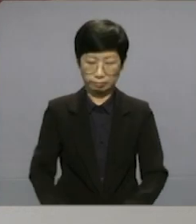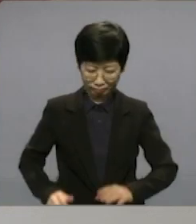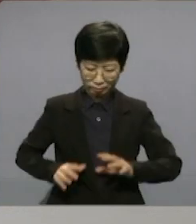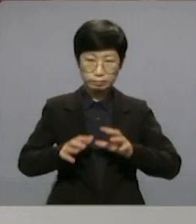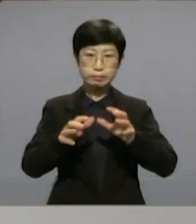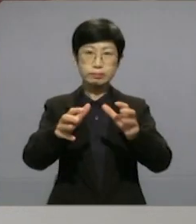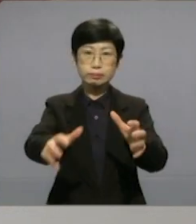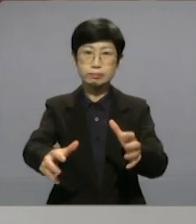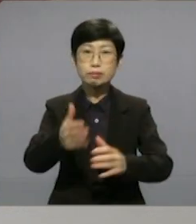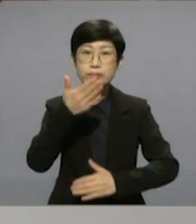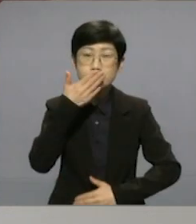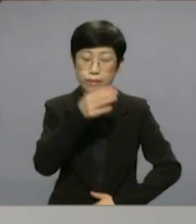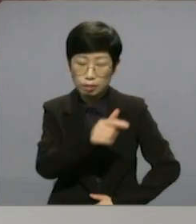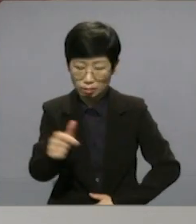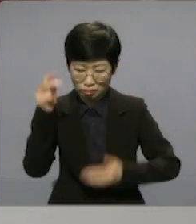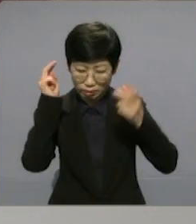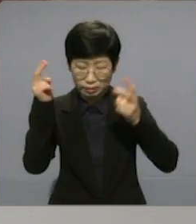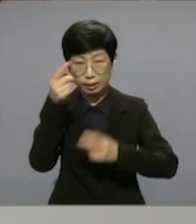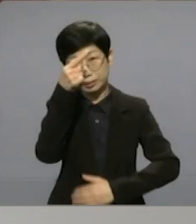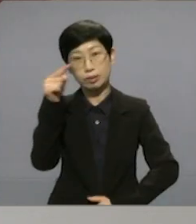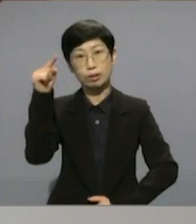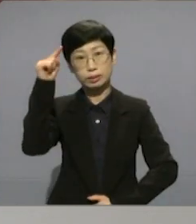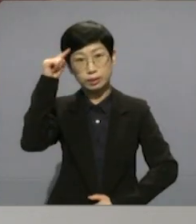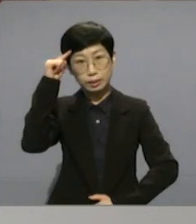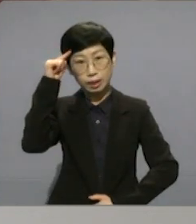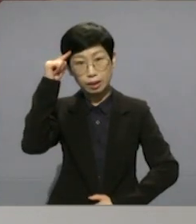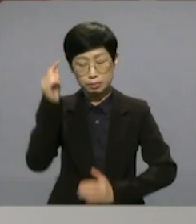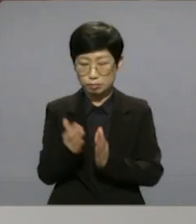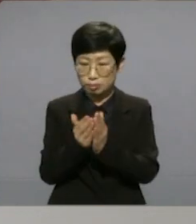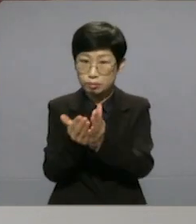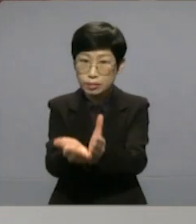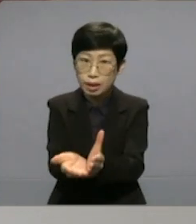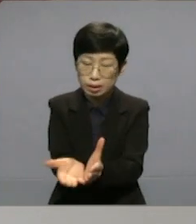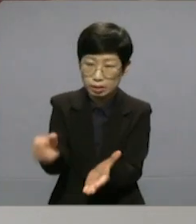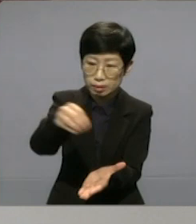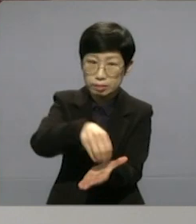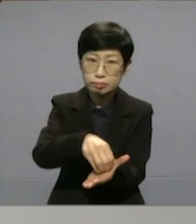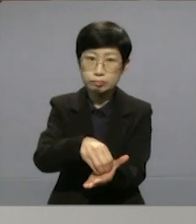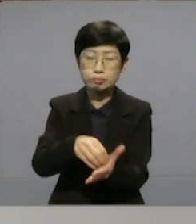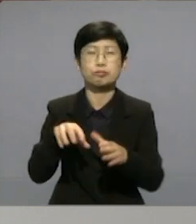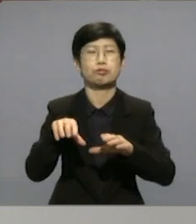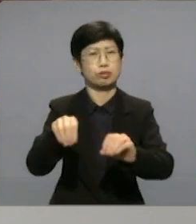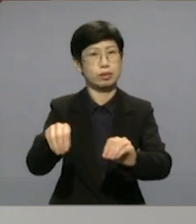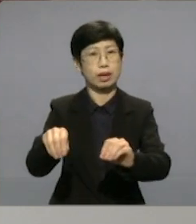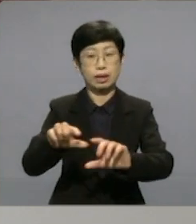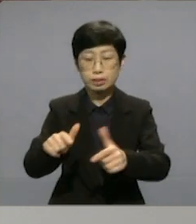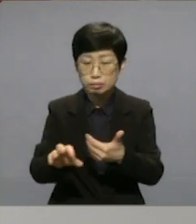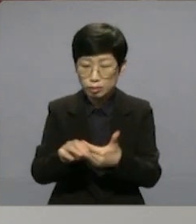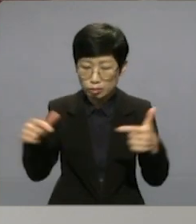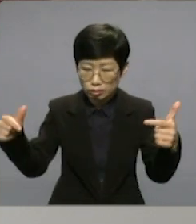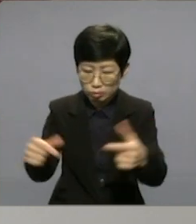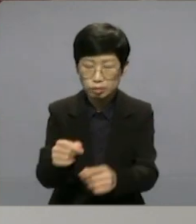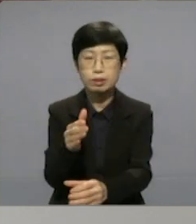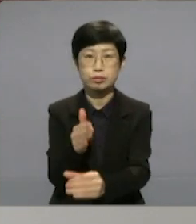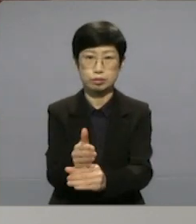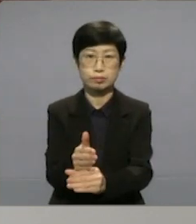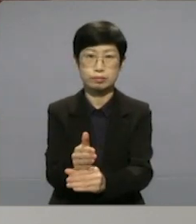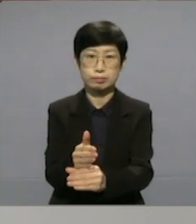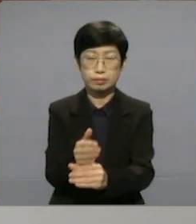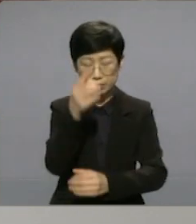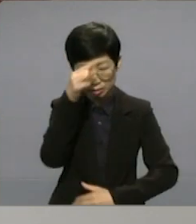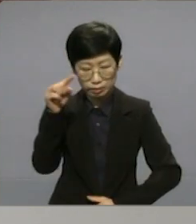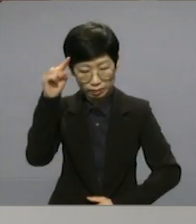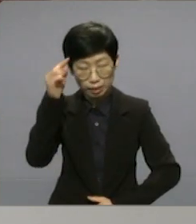국제 곡물 기업들이 러시아 곡물 선적 사업을 중단하거나 축소하고 있습니다. 러시아가 식량 주권을